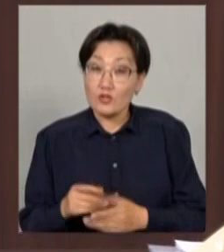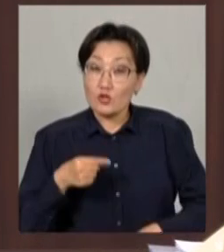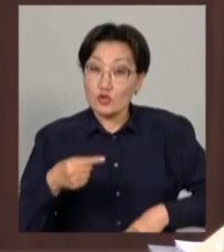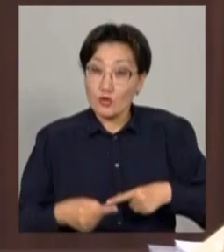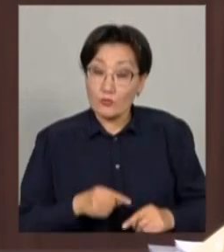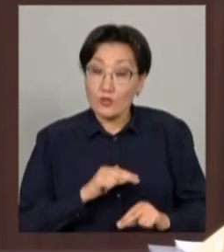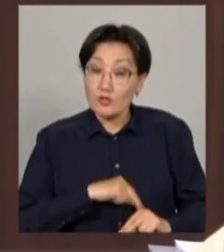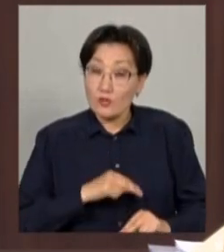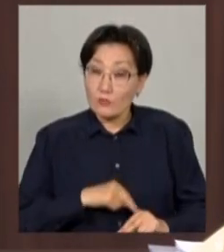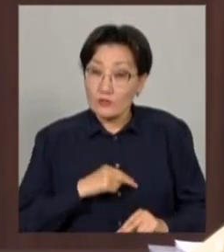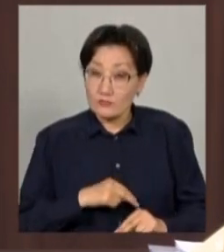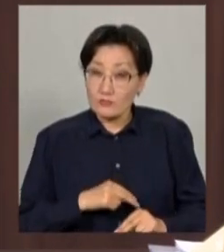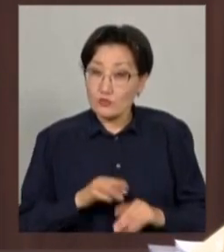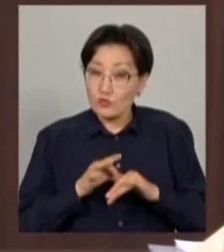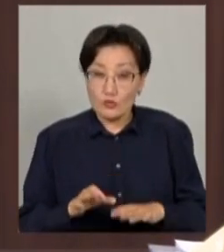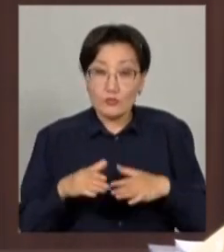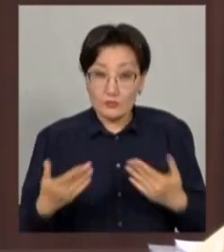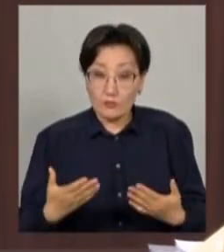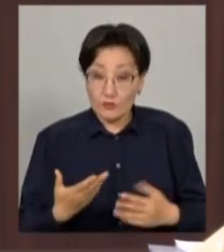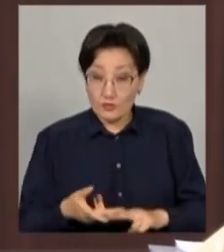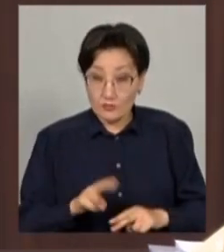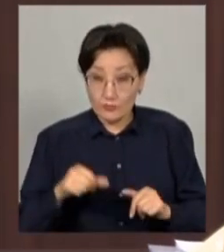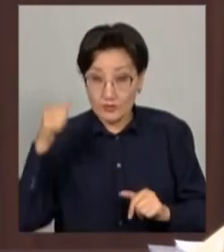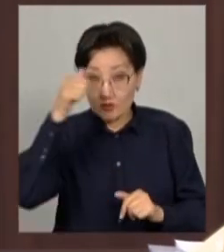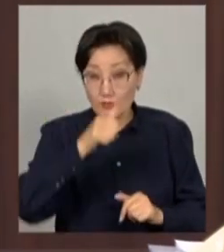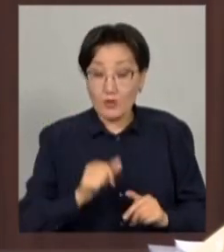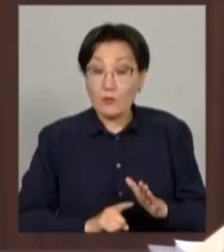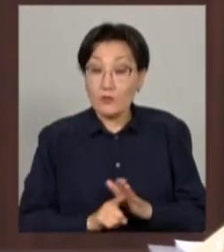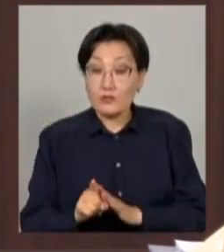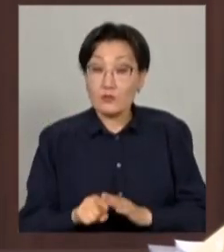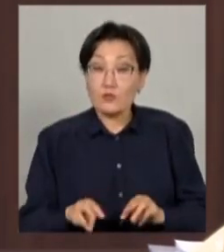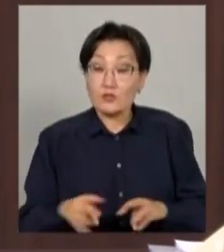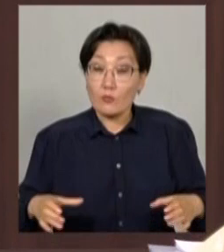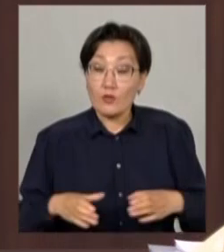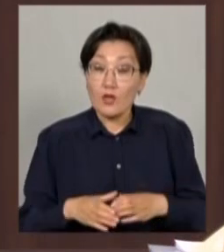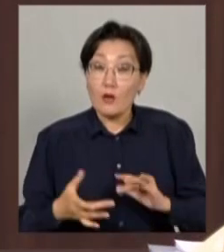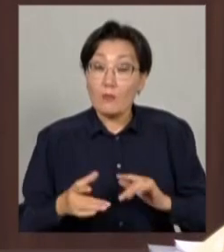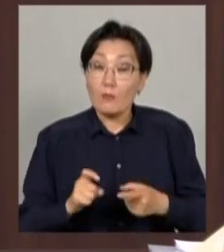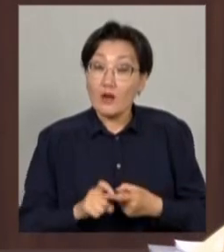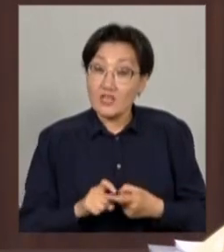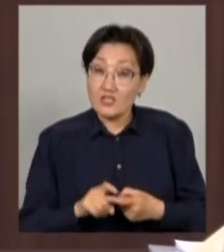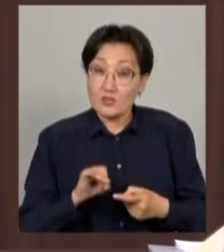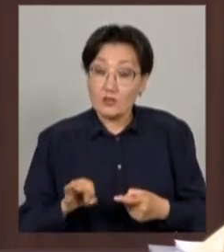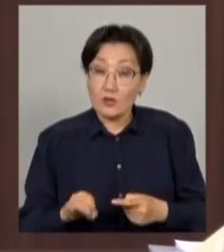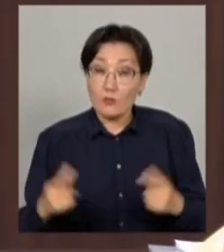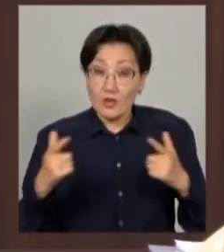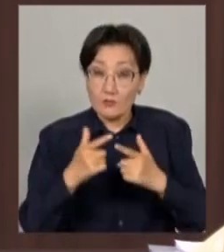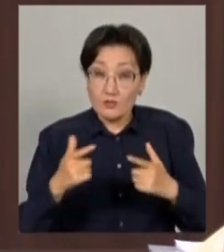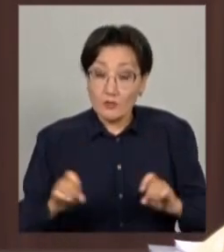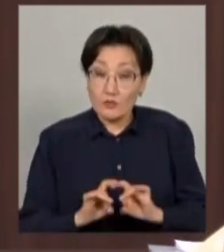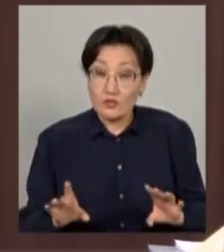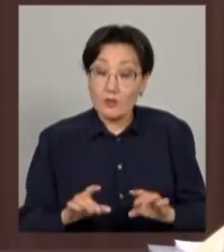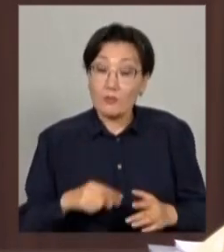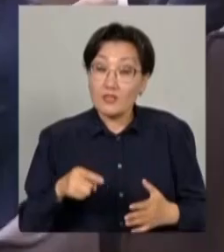жұмыстарды көре алмай отырмыз. Биылғы жылдың басынан бері үкіметке байланыс және ақпараттандыру